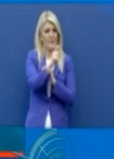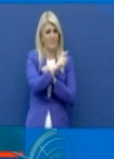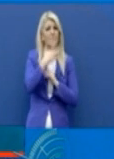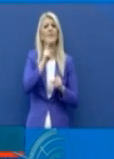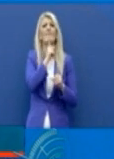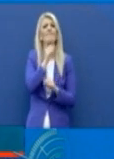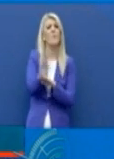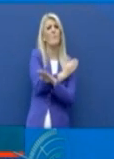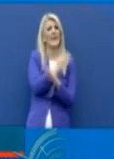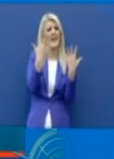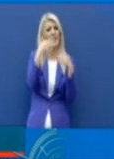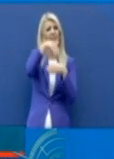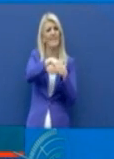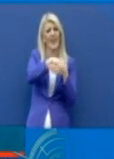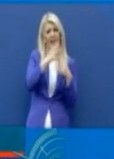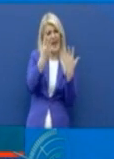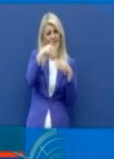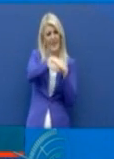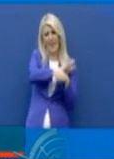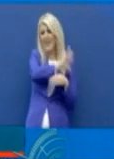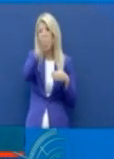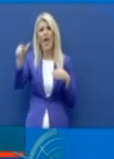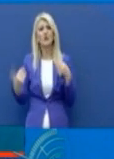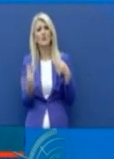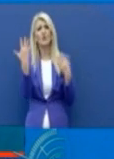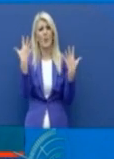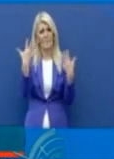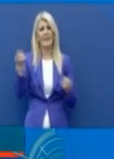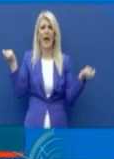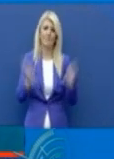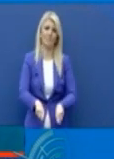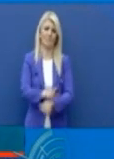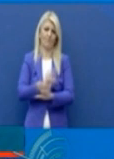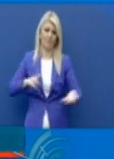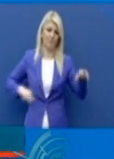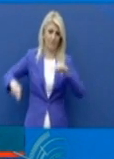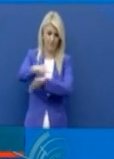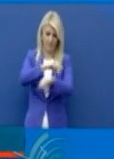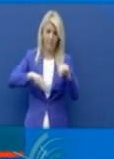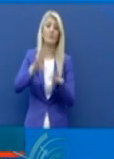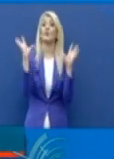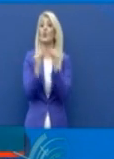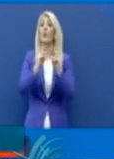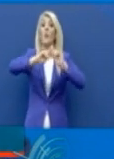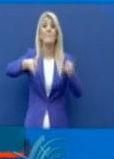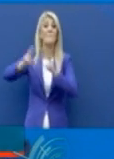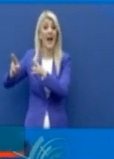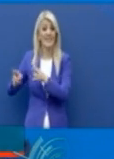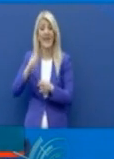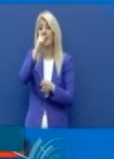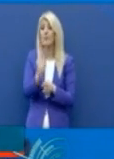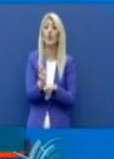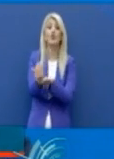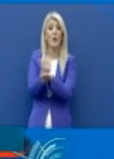Διευκρινίζεται ότι για μετακινήσεις που σχετίζονται με το λιανεμπόριο, τα κομμωτήρια και τα βιβλιοπωλεία, στο προαναφερθέν πλαίσιο λειτουργίας τους θα πρέπει να δηλώνεται ο